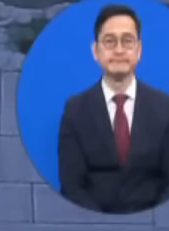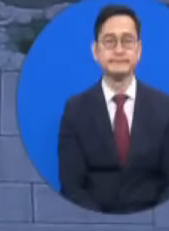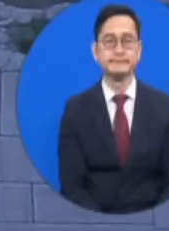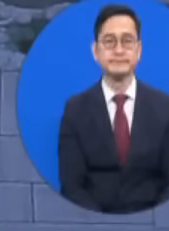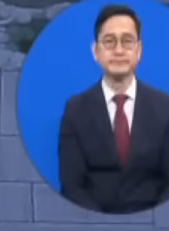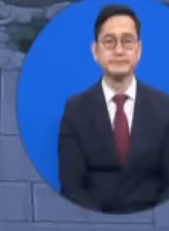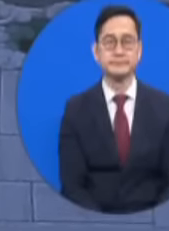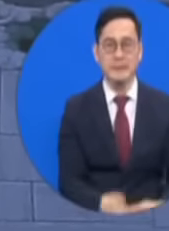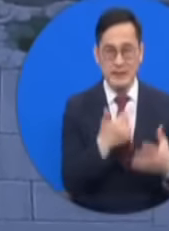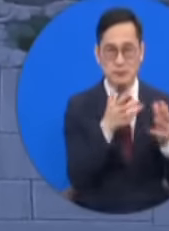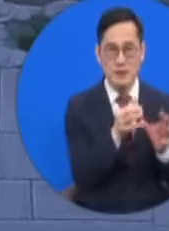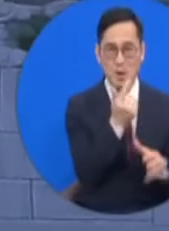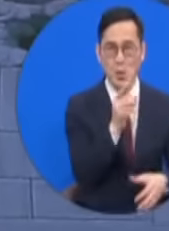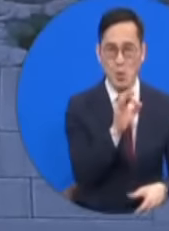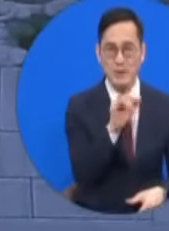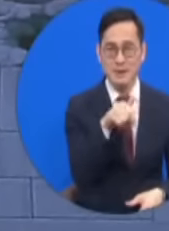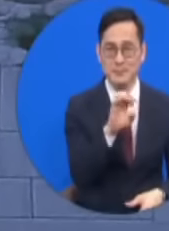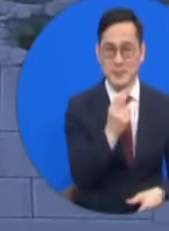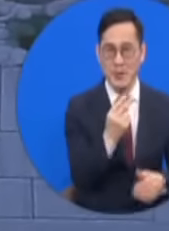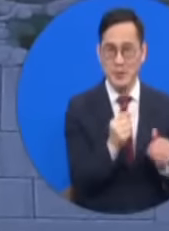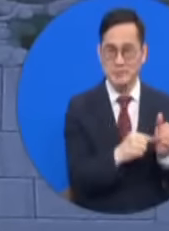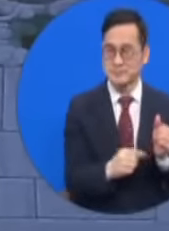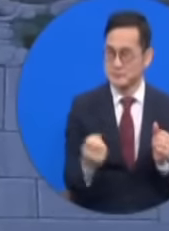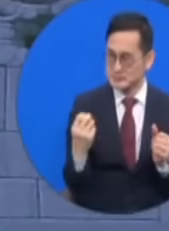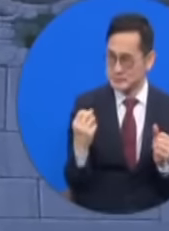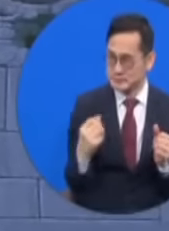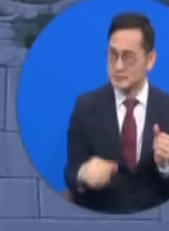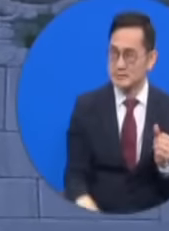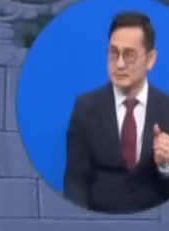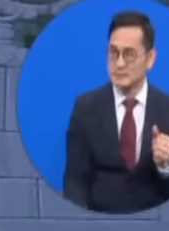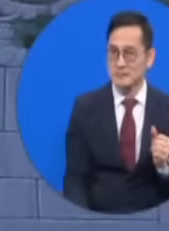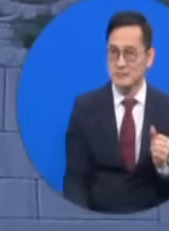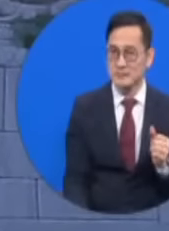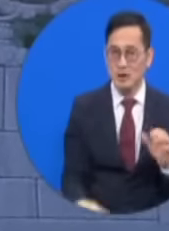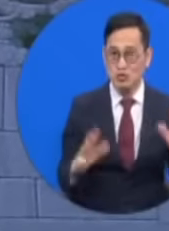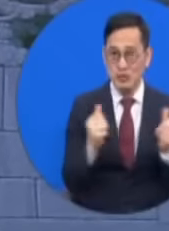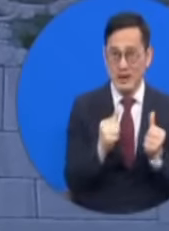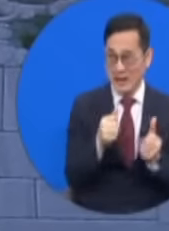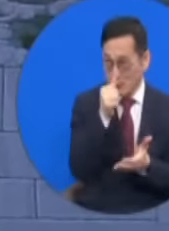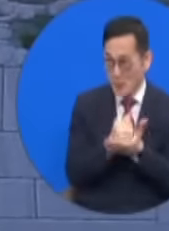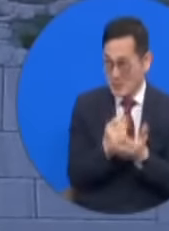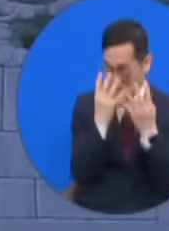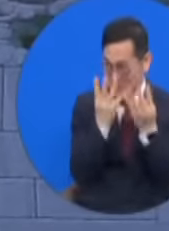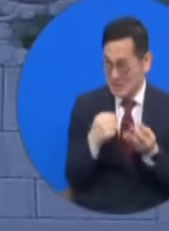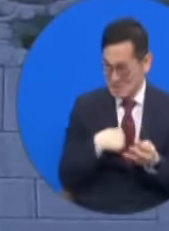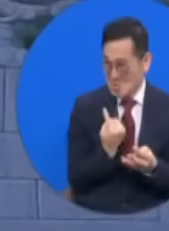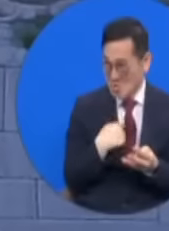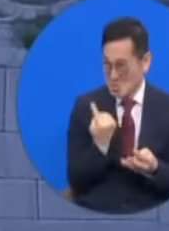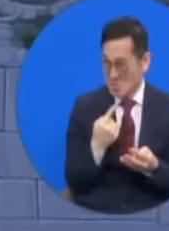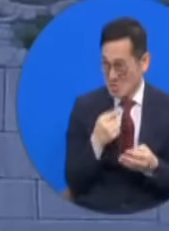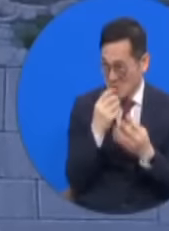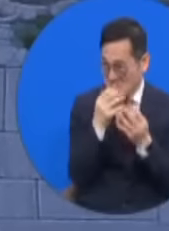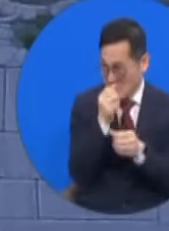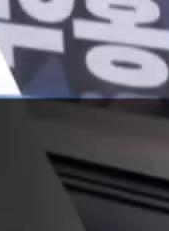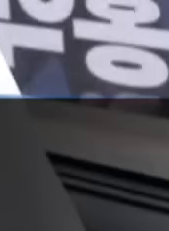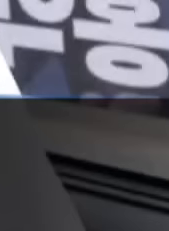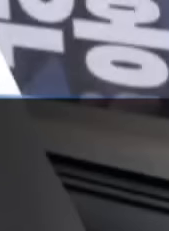그러자 민주당의 홍익표 원내대표는 사면도 국회 간다라는 건 말이 안 된다라고 비판했습니다. 들어보시죠.